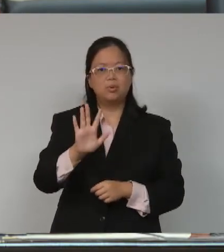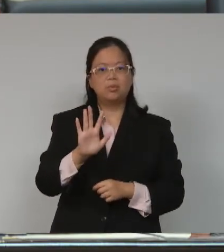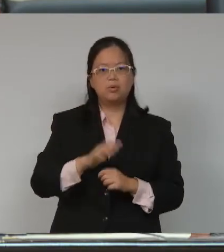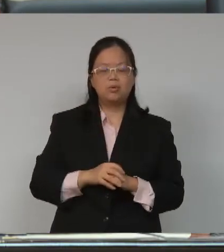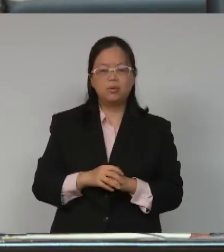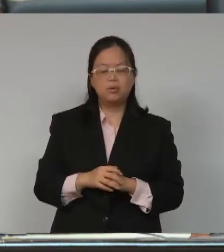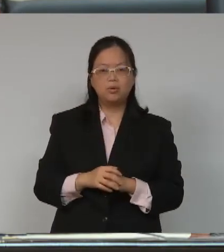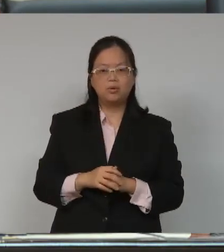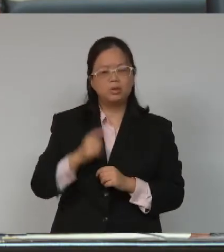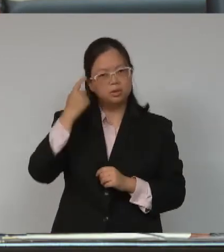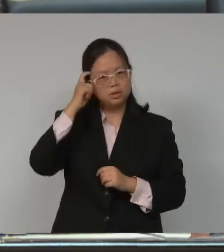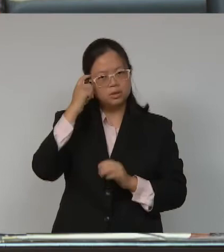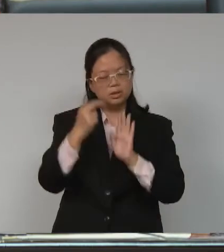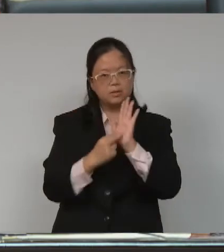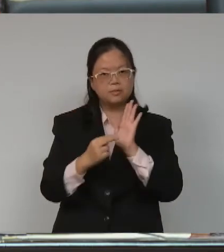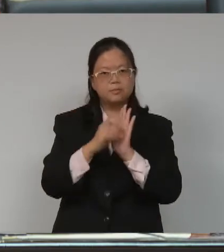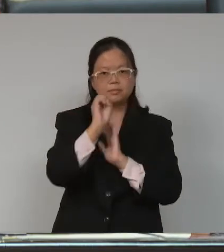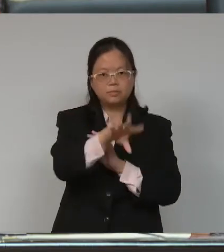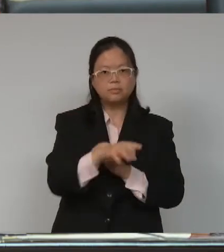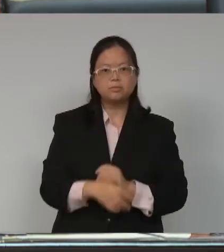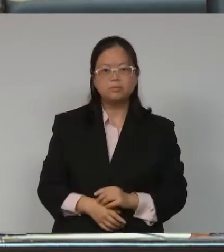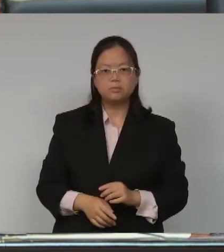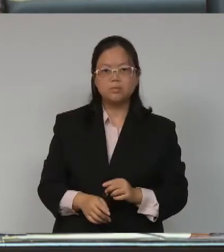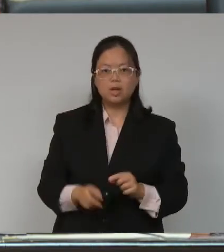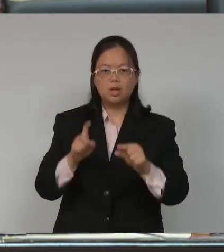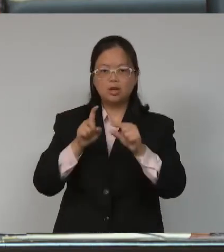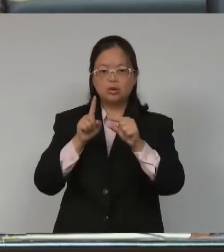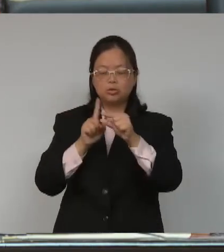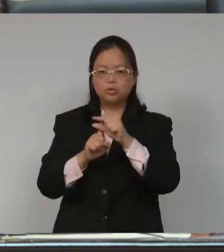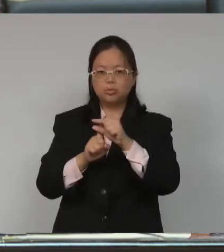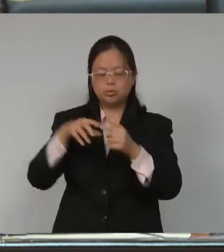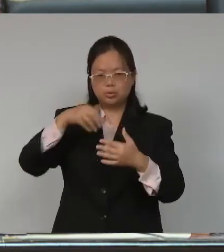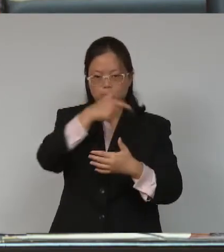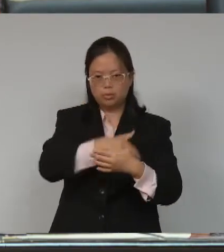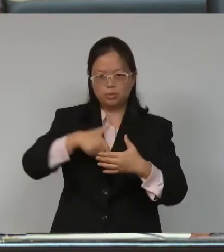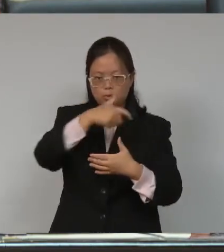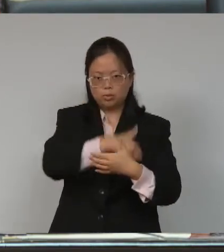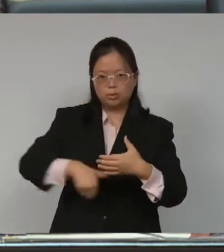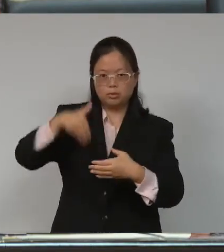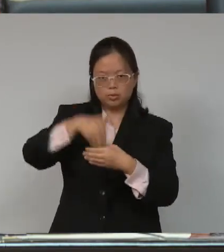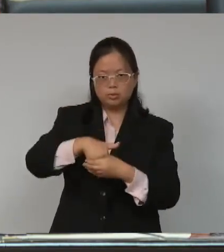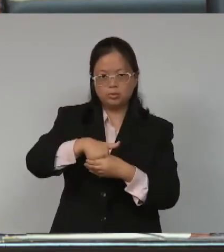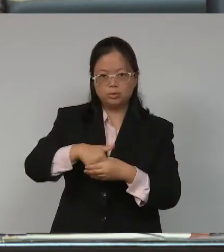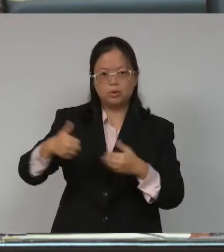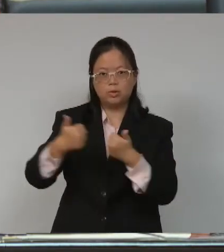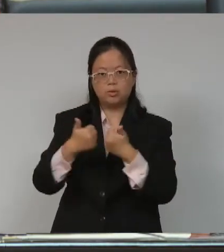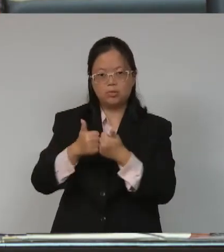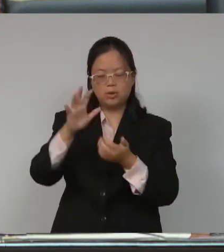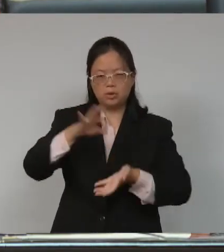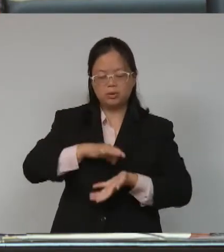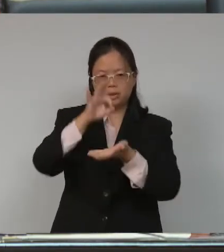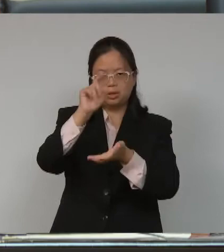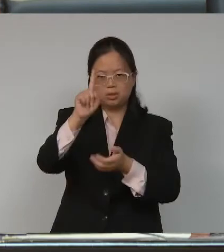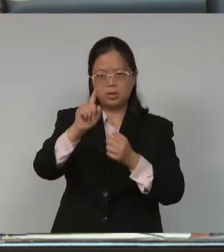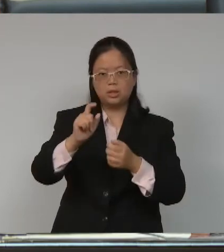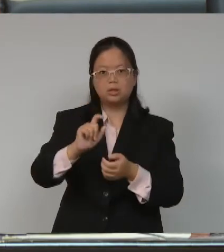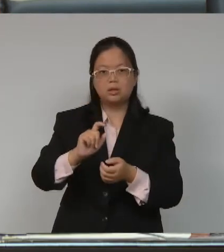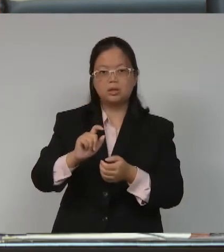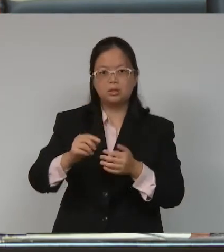个提案理由的一个中选会有订立一个这个审议的办法，它其中有提到说要避